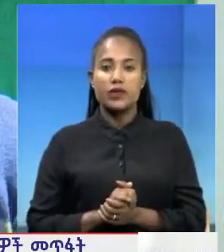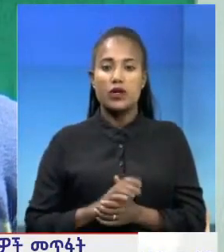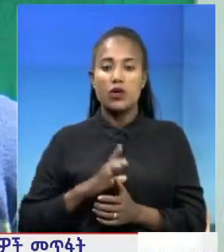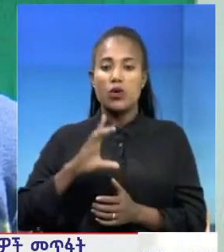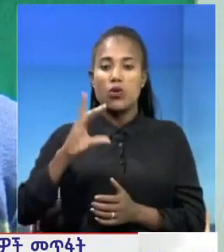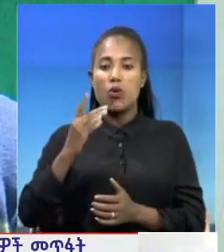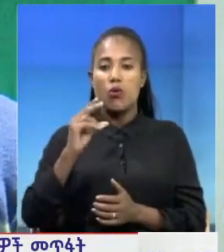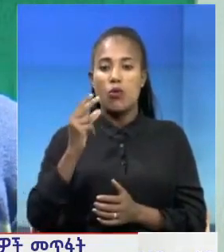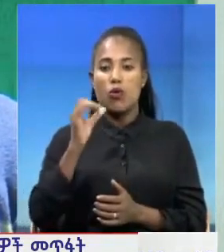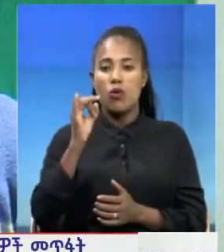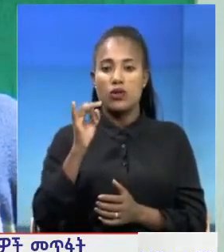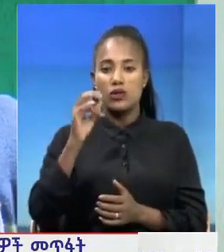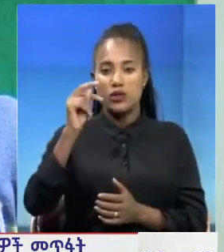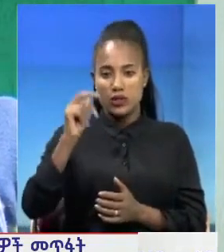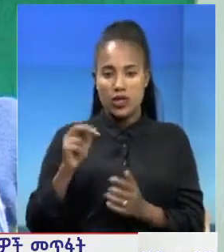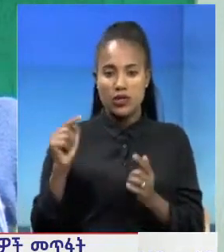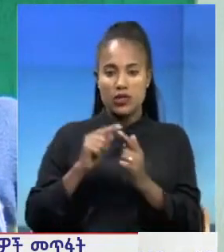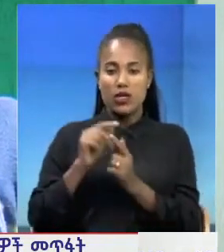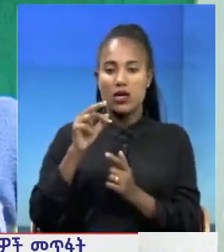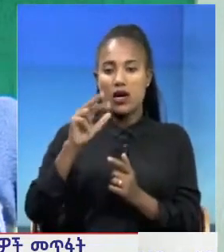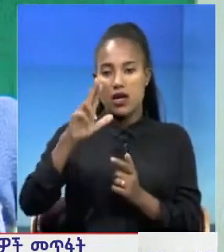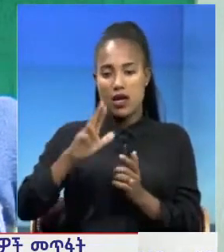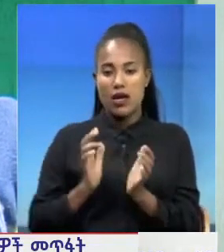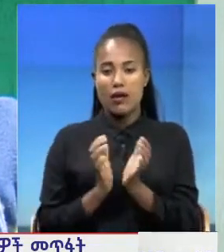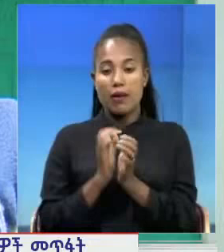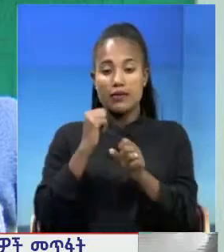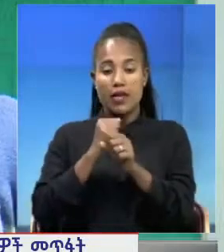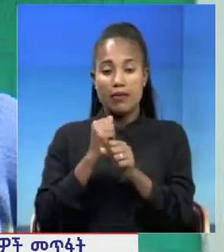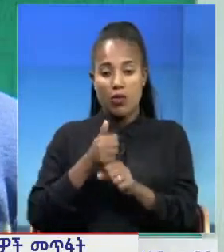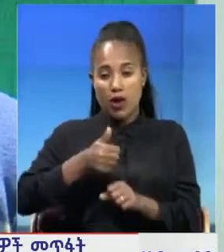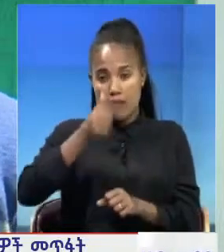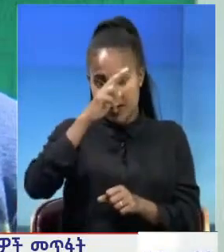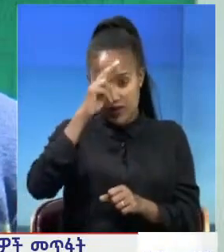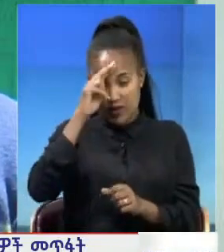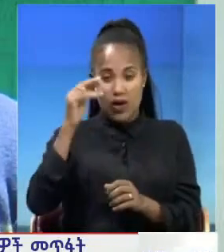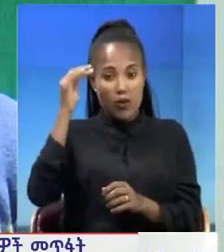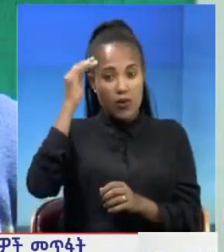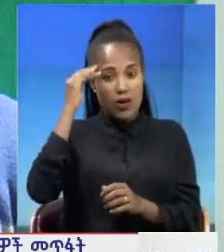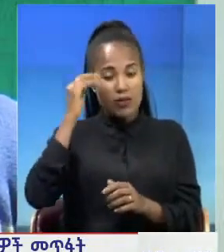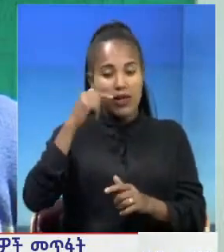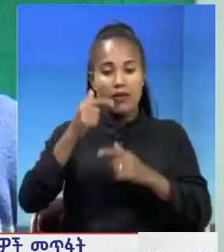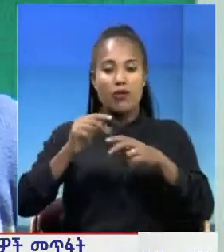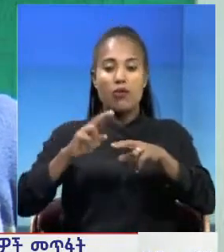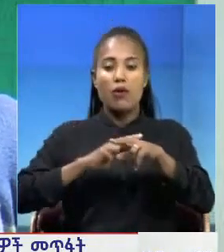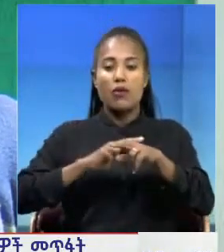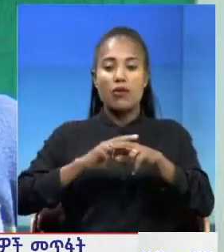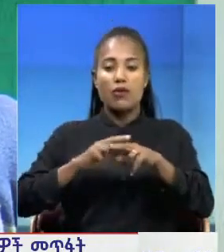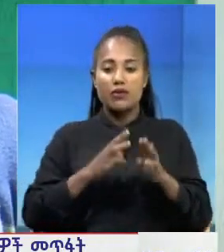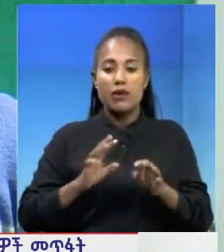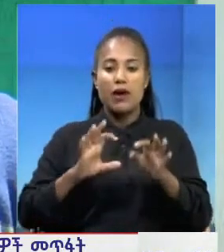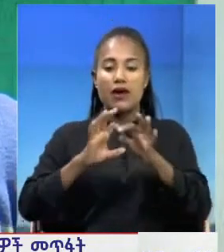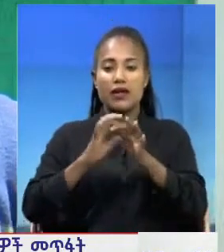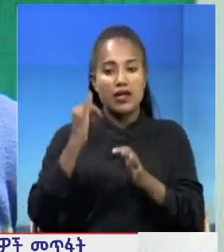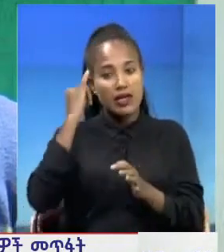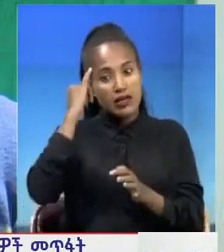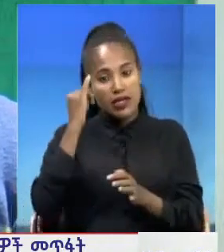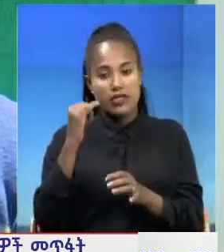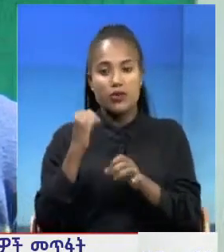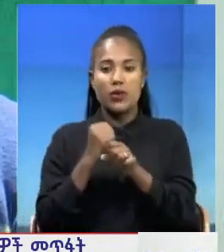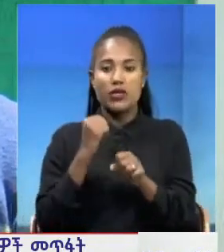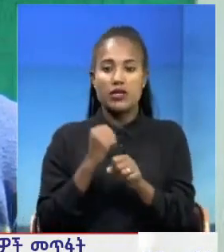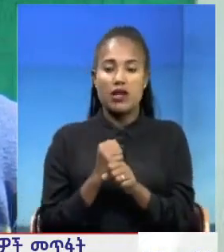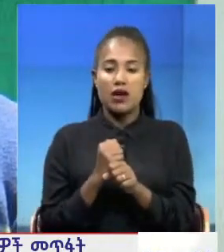ከኮምቦልቻ እስከ ሐራ ገበያ ያለው የሚሰራበትም ዋናው ምክንያት ደግሞ ወደ መቀሌ ለሚሄደው የባቡር መስመር ለማገናኘት ታስቦ